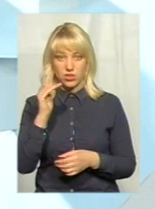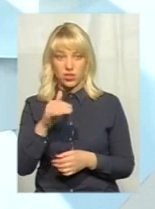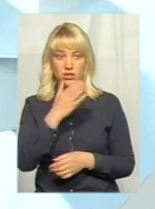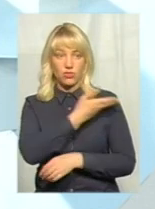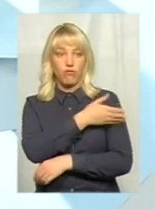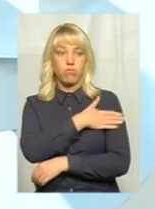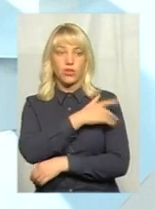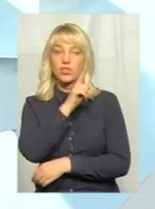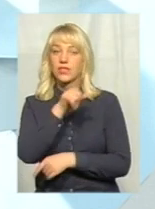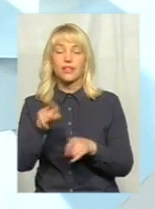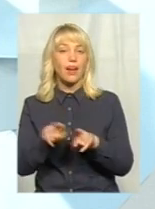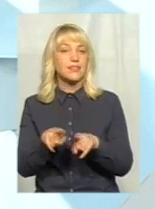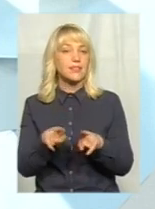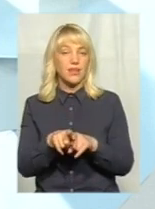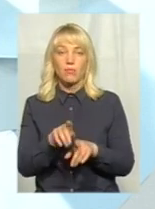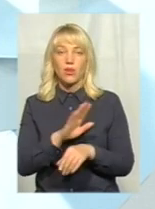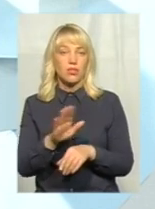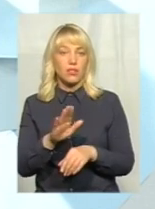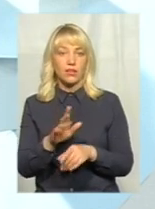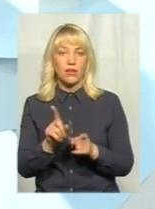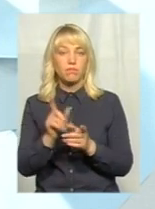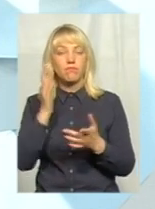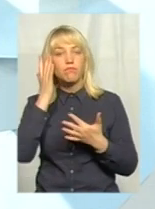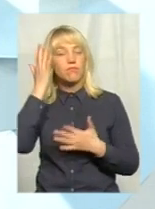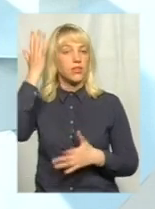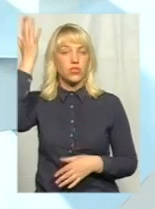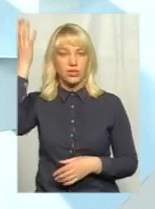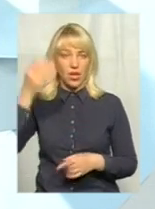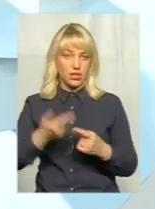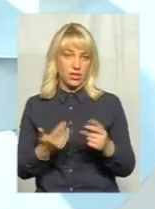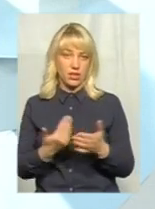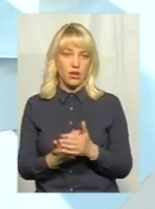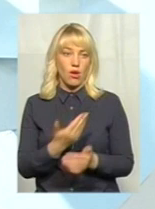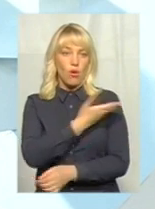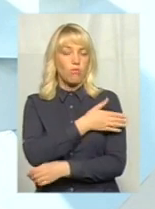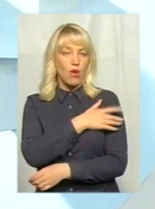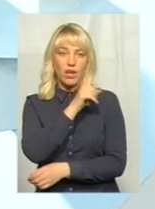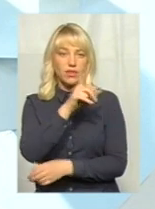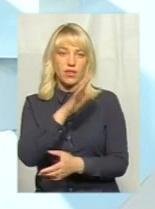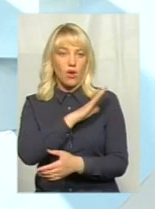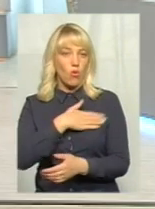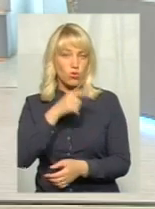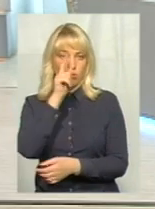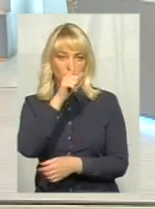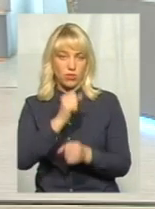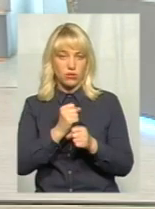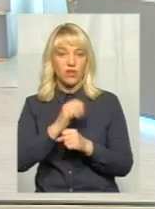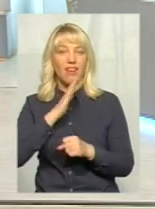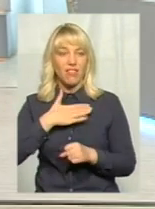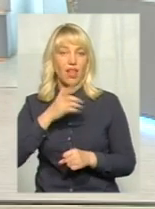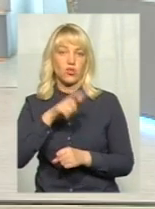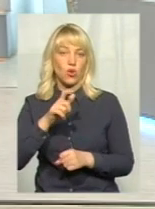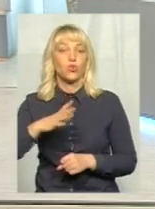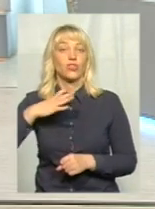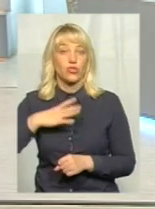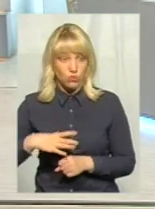це теж не приділ мечтань поляків, які не хочуть на ту зарплату працювати. Але наші люди змушені все одно